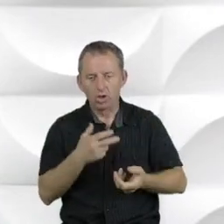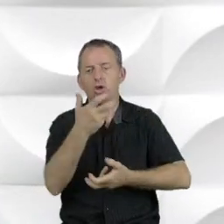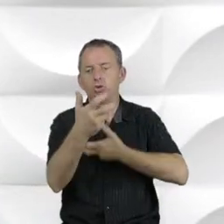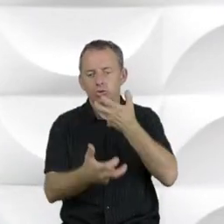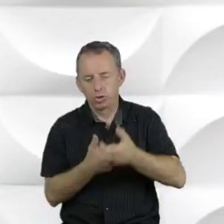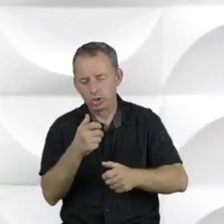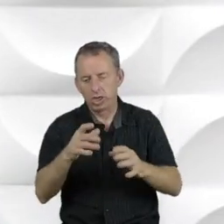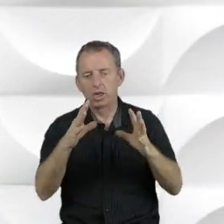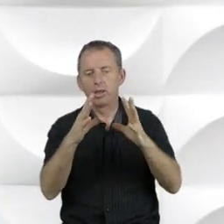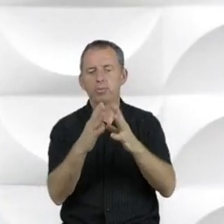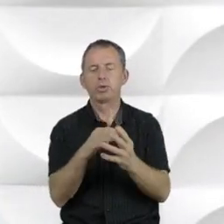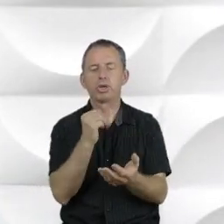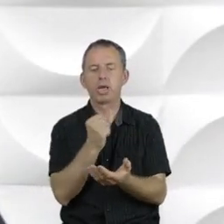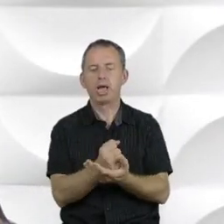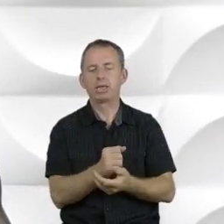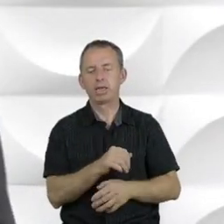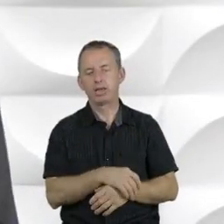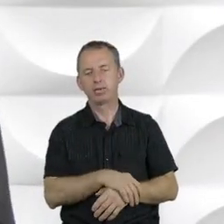przykazań.